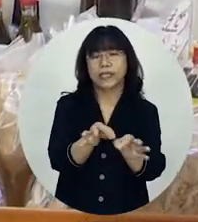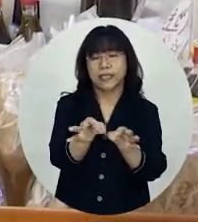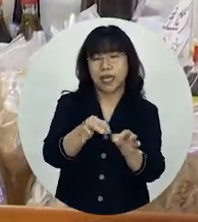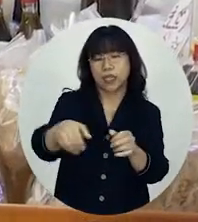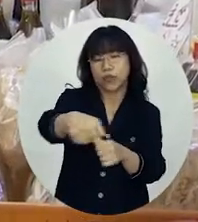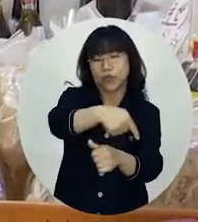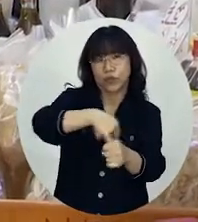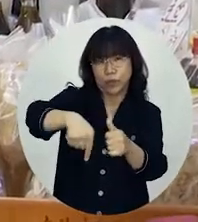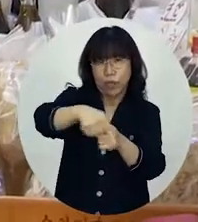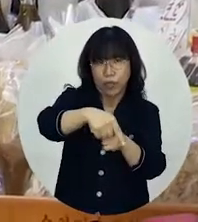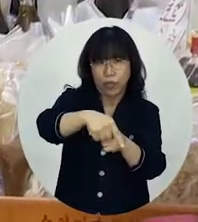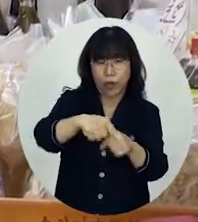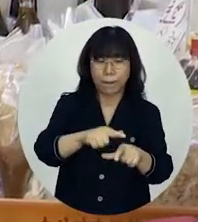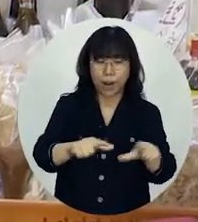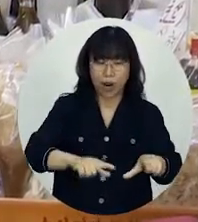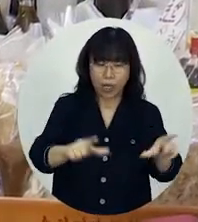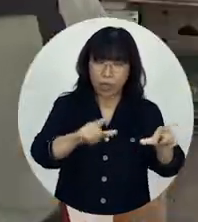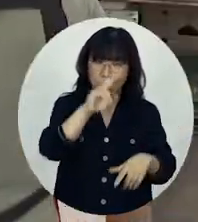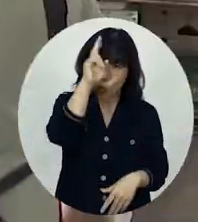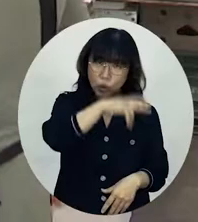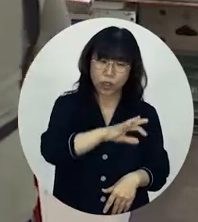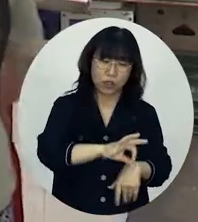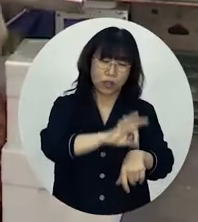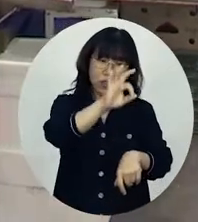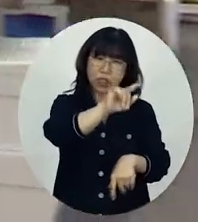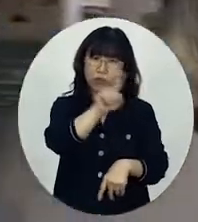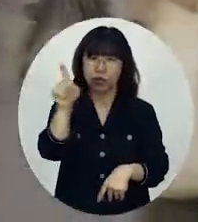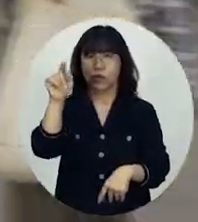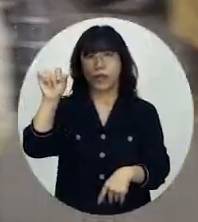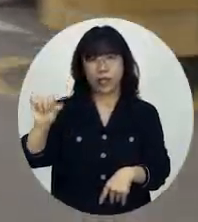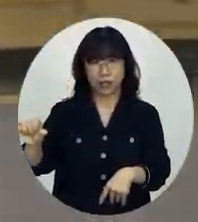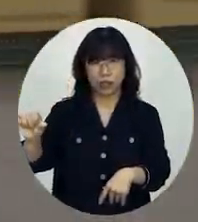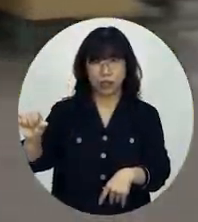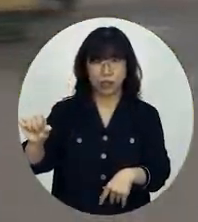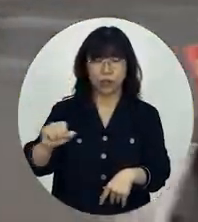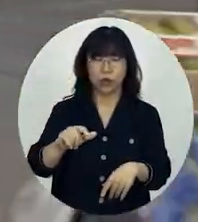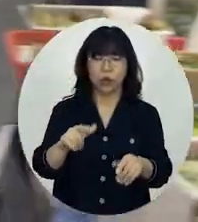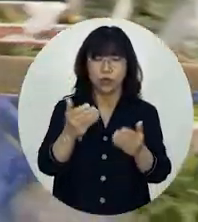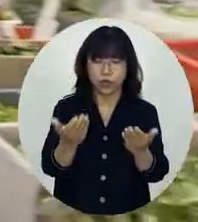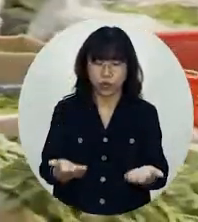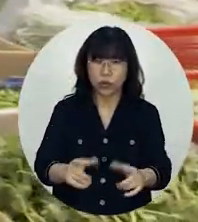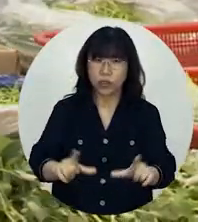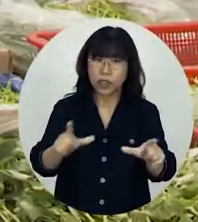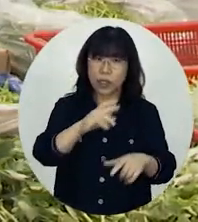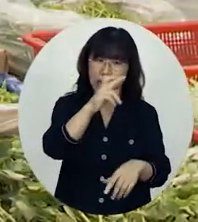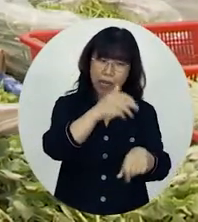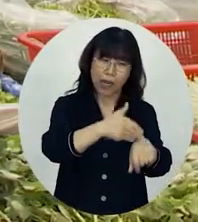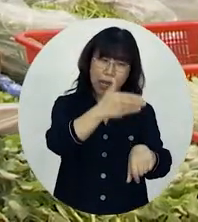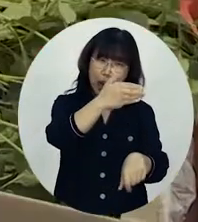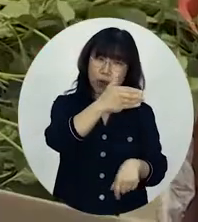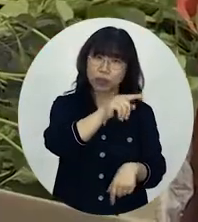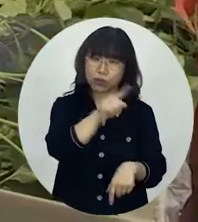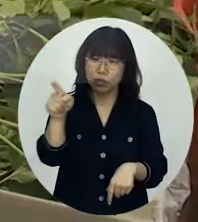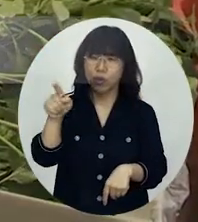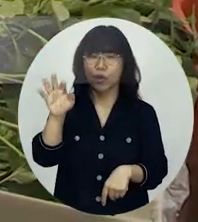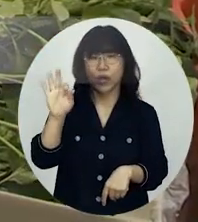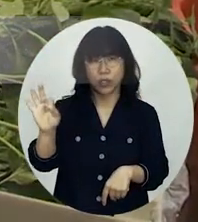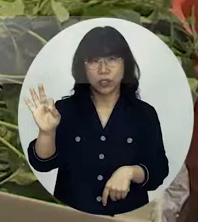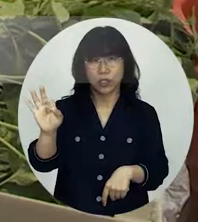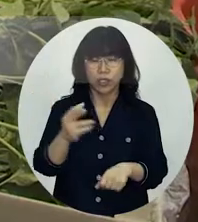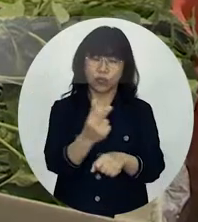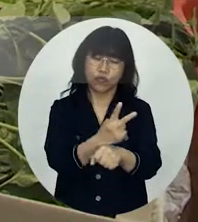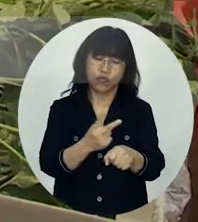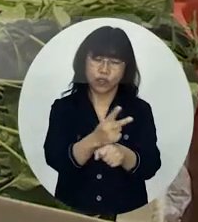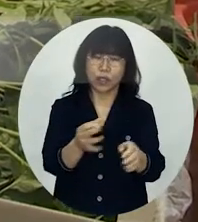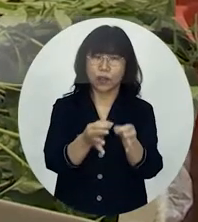대해 평일은 오전 10시부터 오후 5시까지, 휴일은 오전 9시부터 오후 10시까지 2시간